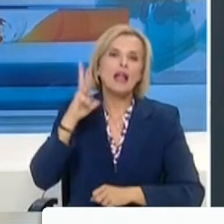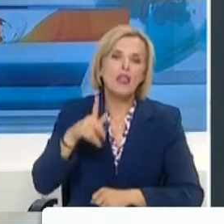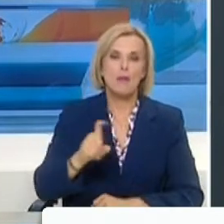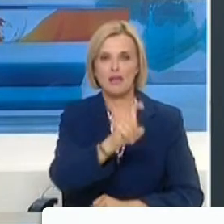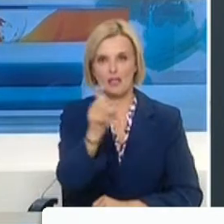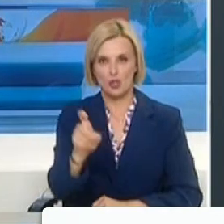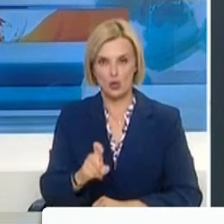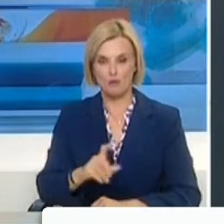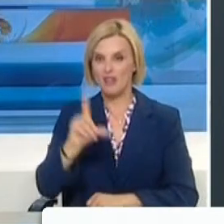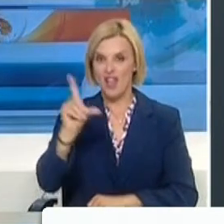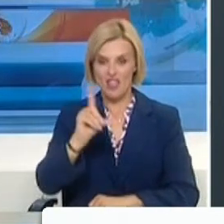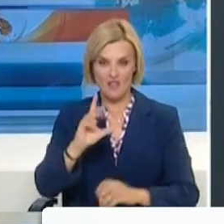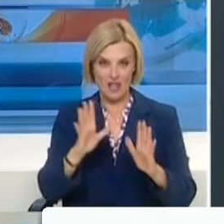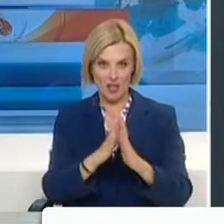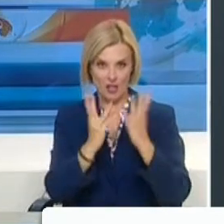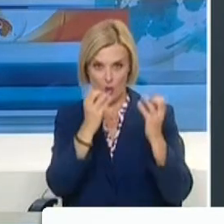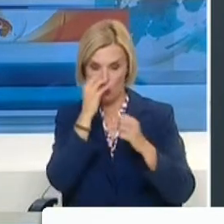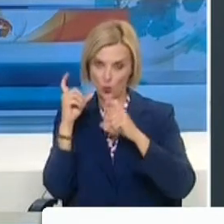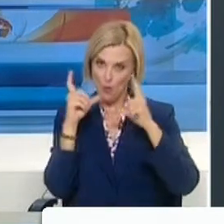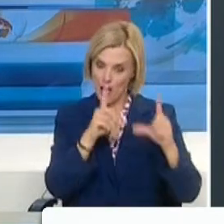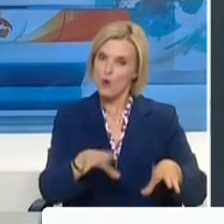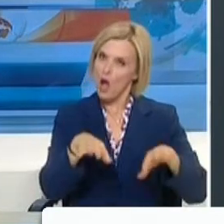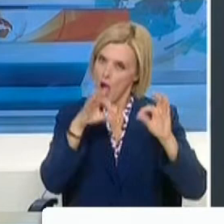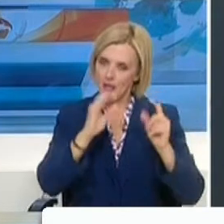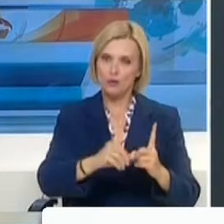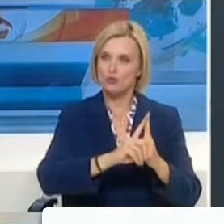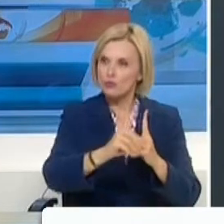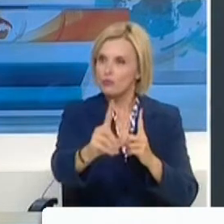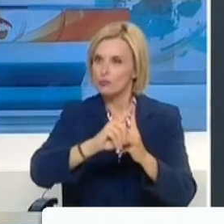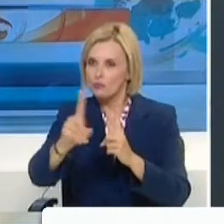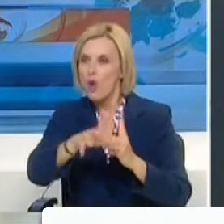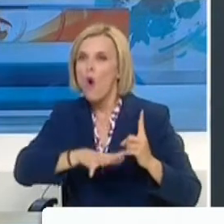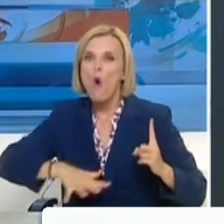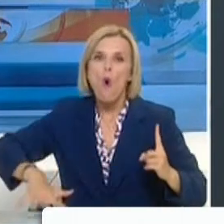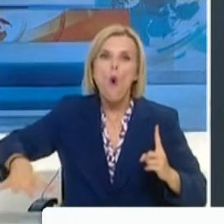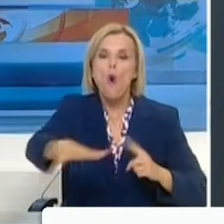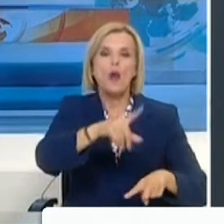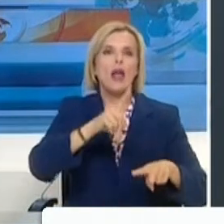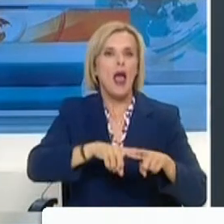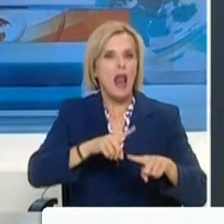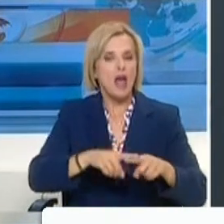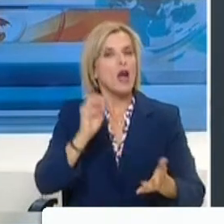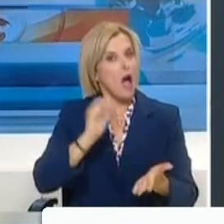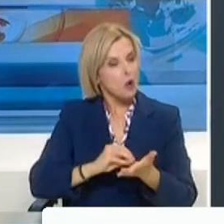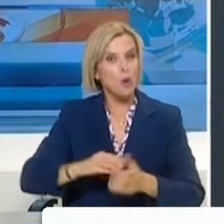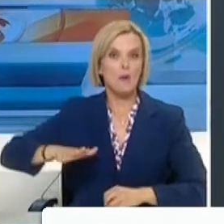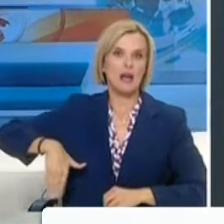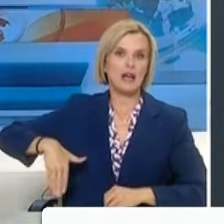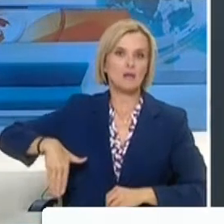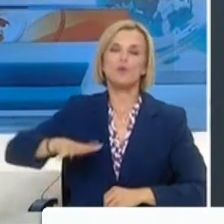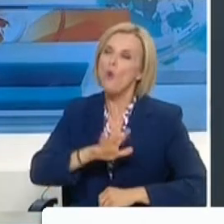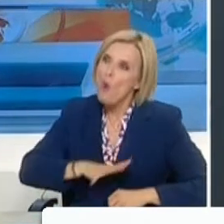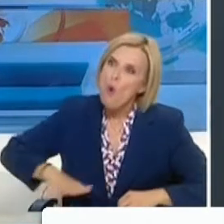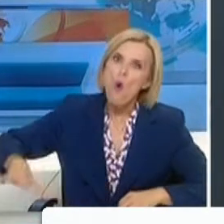Μαΐου επιτρέπονται, όπως γνωρίζετε, οι μετακινήσεις στην Ηπειρωτική Ελλάδα και την Κρήτη. Επιτρέπεται δηλαδή η μετακίνηση πολιτών σε όλη την